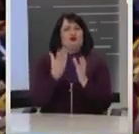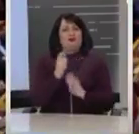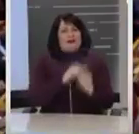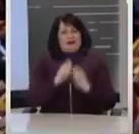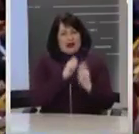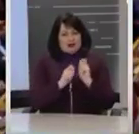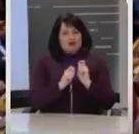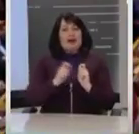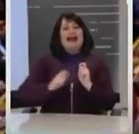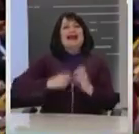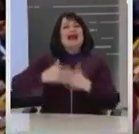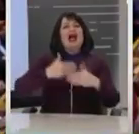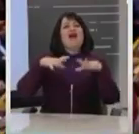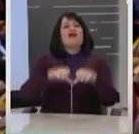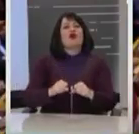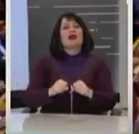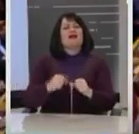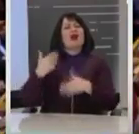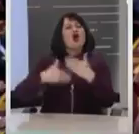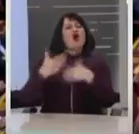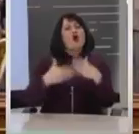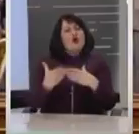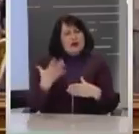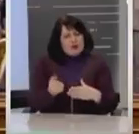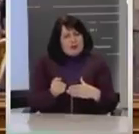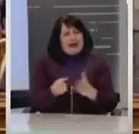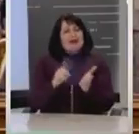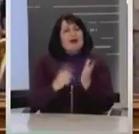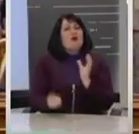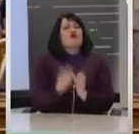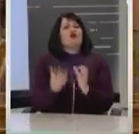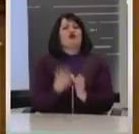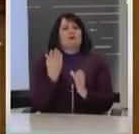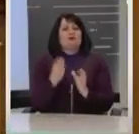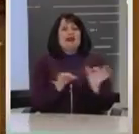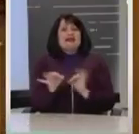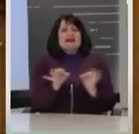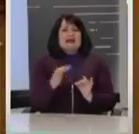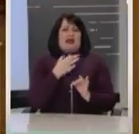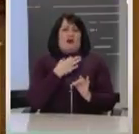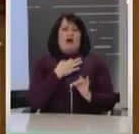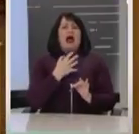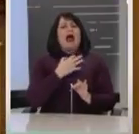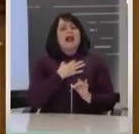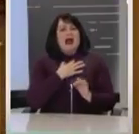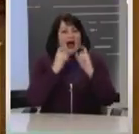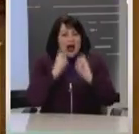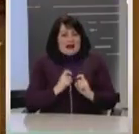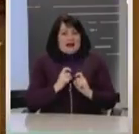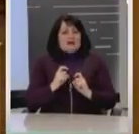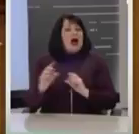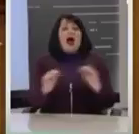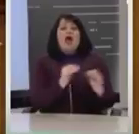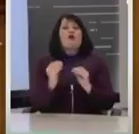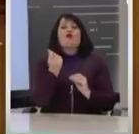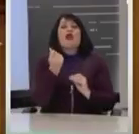καθώς και στη γραφειοκρατία που έχει δομηθεί επί δεκαετίες, αλλά και σχεδιασμός για την άλυση των απαραίτητων κονδυλίων